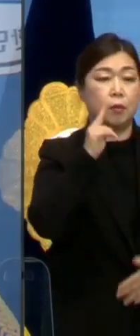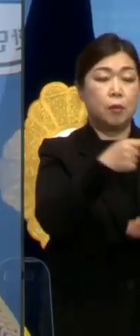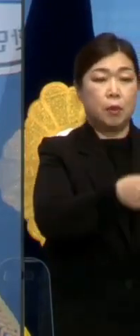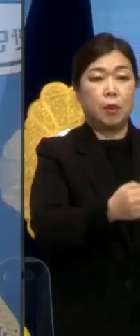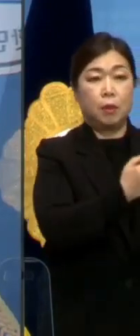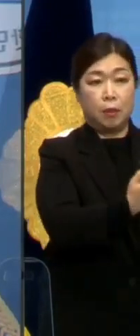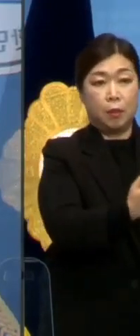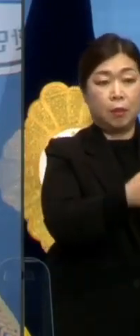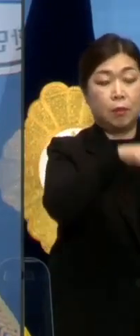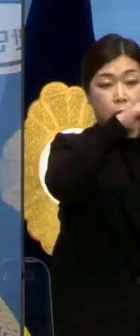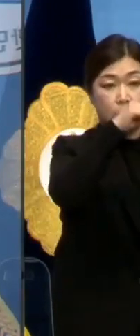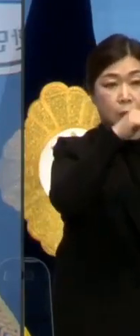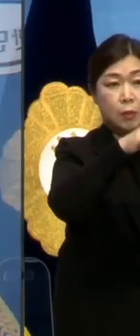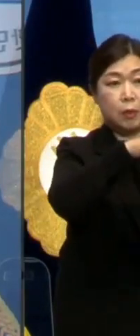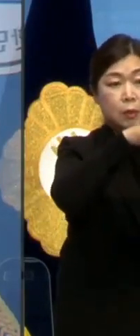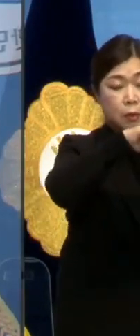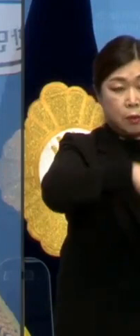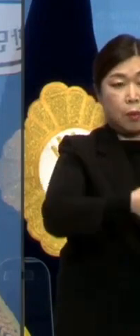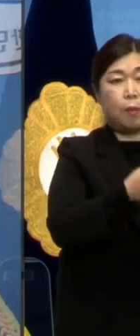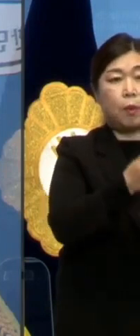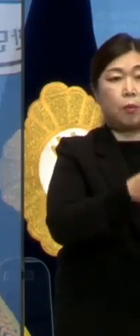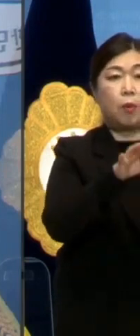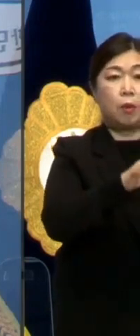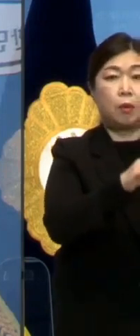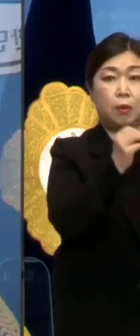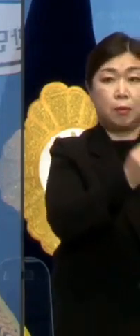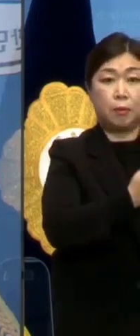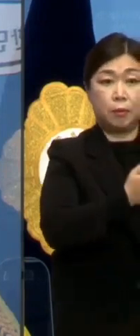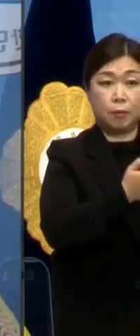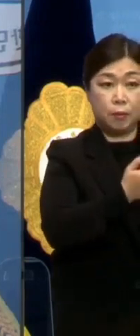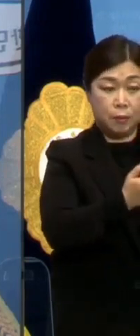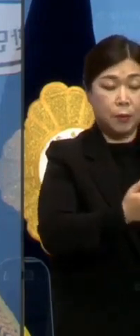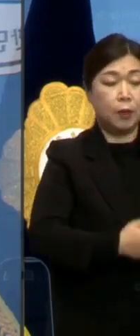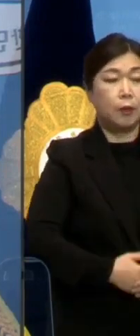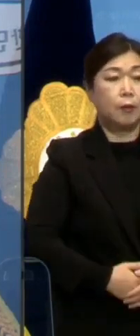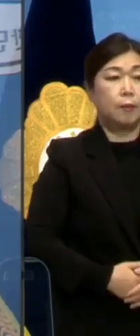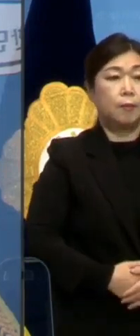중대재해기업처벌법 관련돼서 브리핑 드리겠습니다.